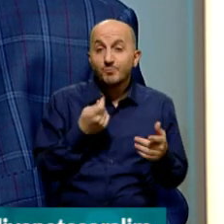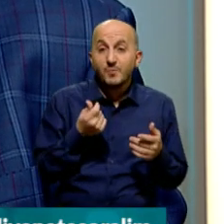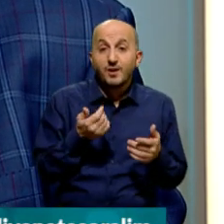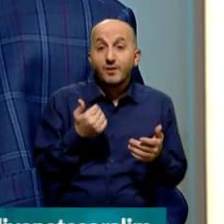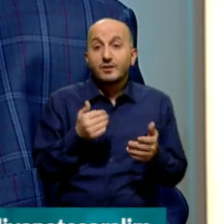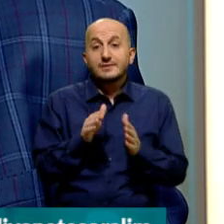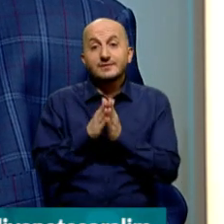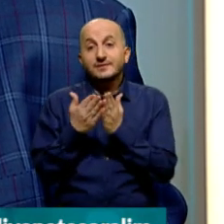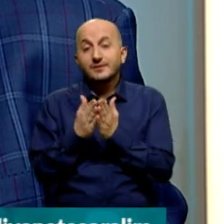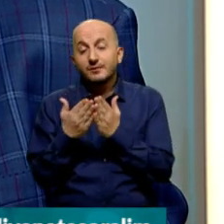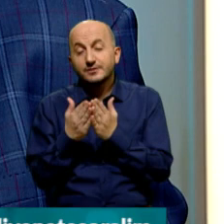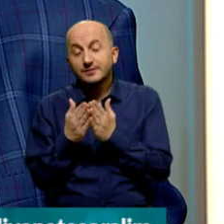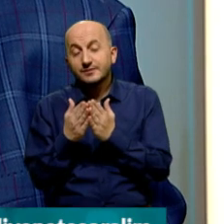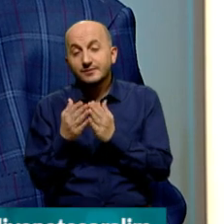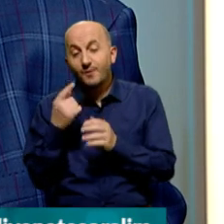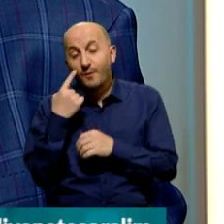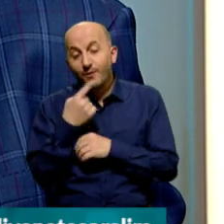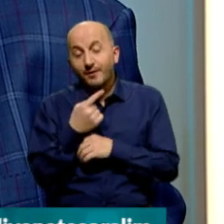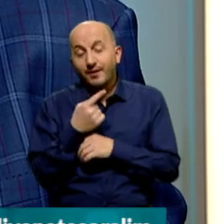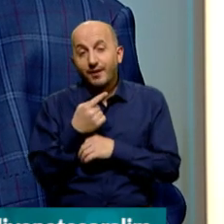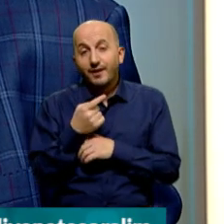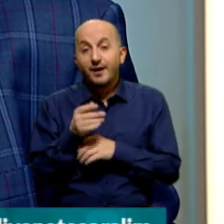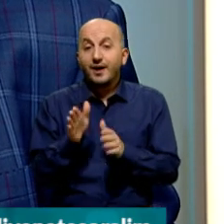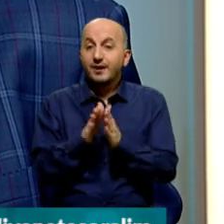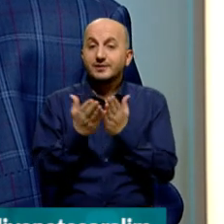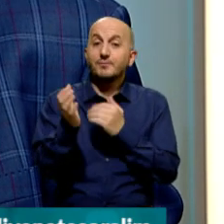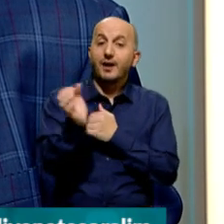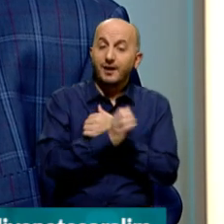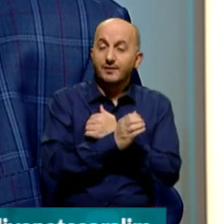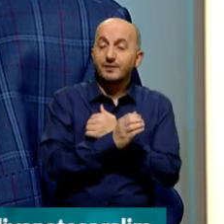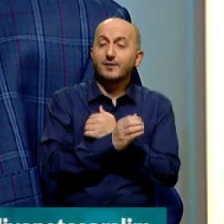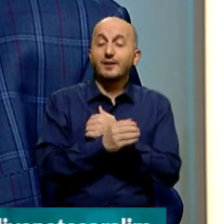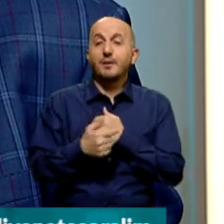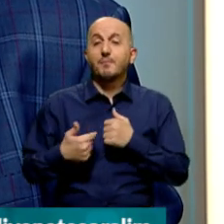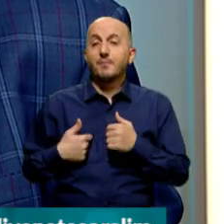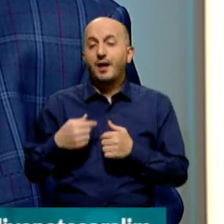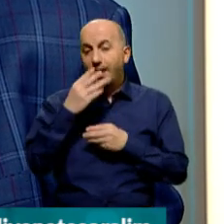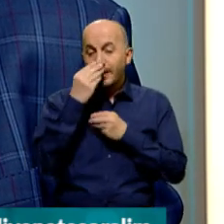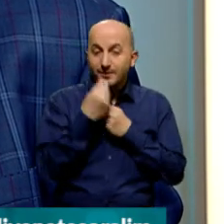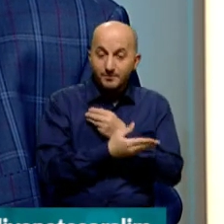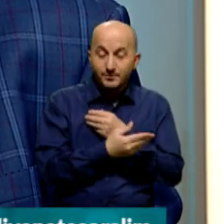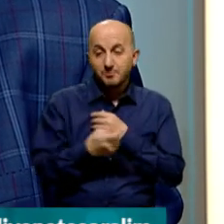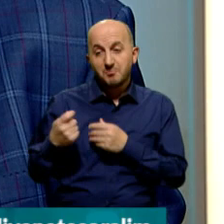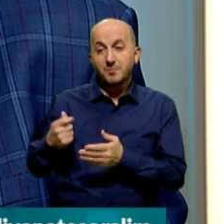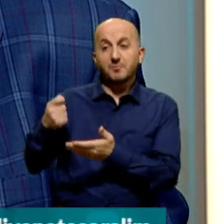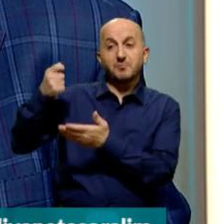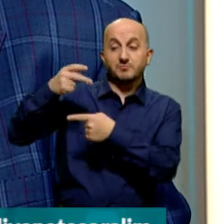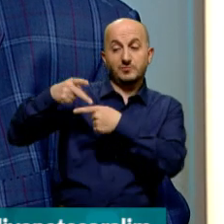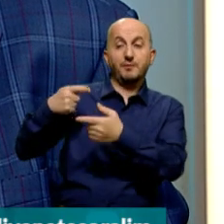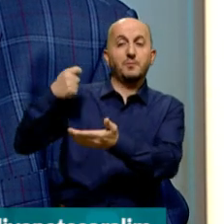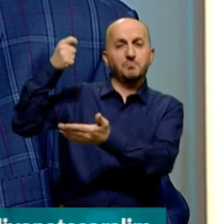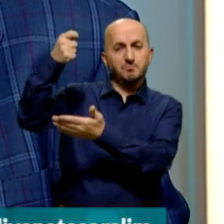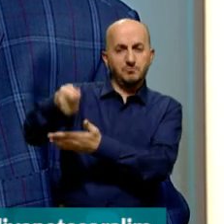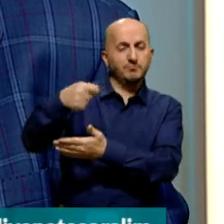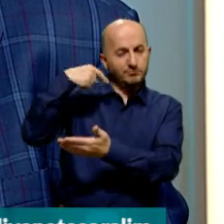anda kitapçıdasınız. Delikanlı al o kitabı. Benden sana hediye olsun der, zekatına da